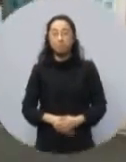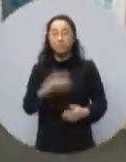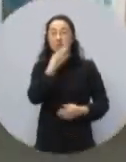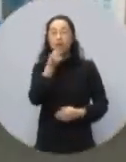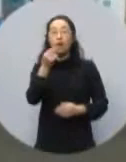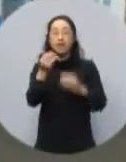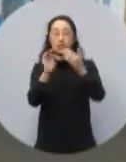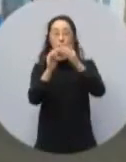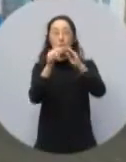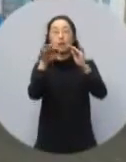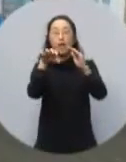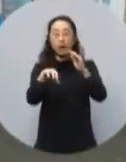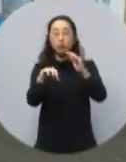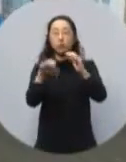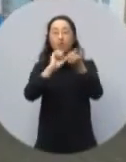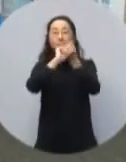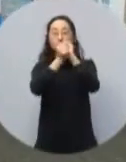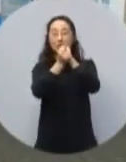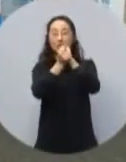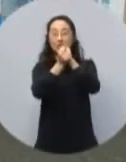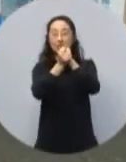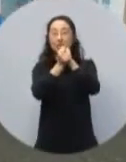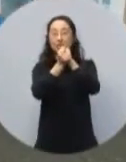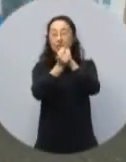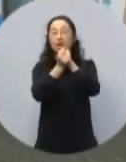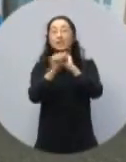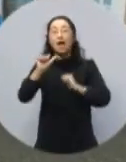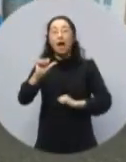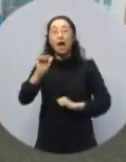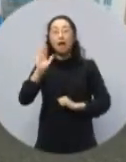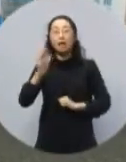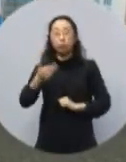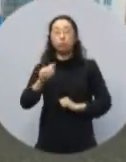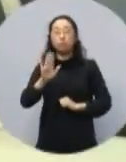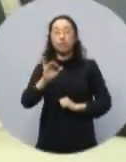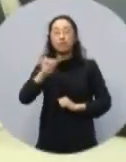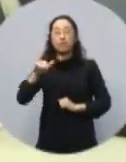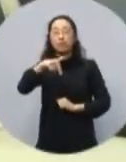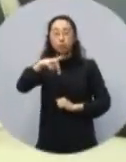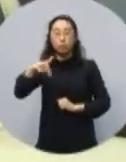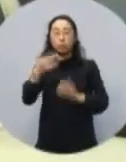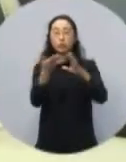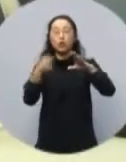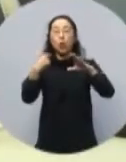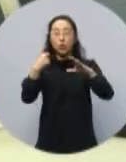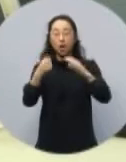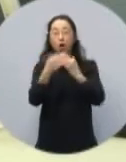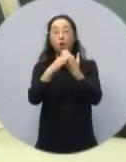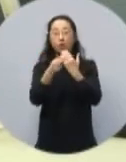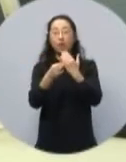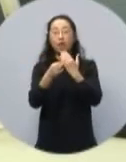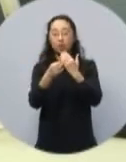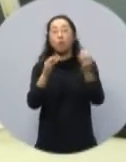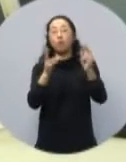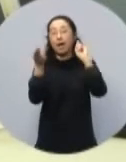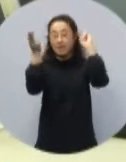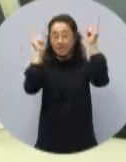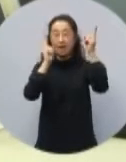幸町にある株式会社アクティブ湘南は保険の代理販売をする会社です。